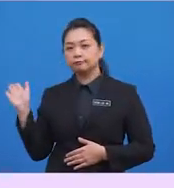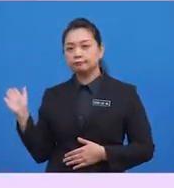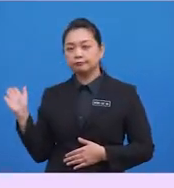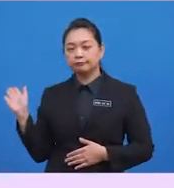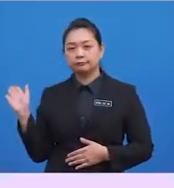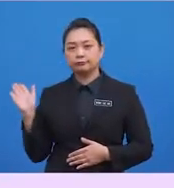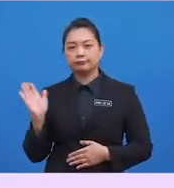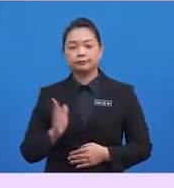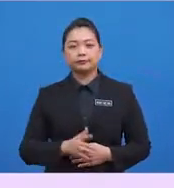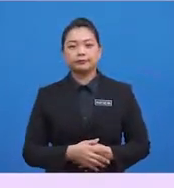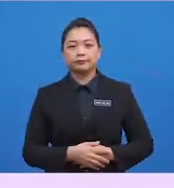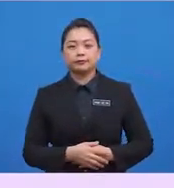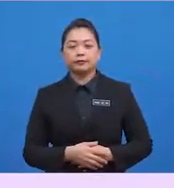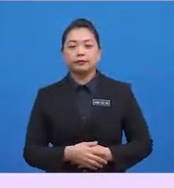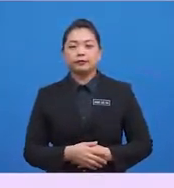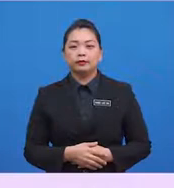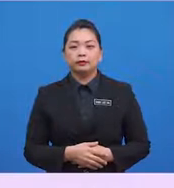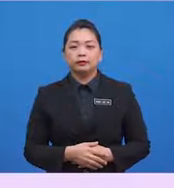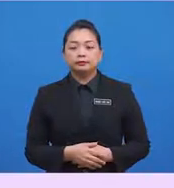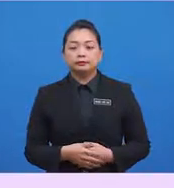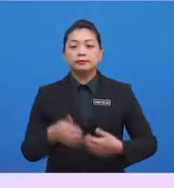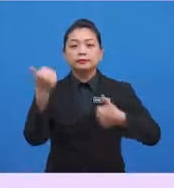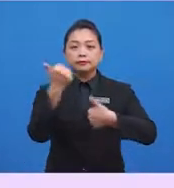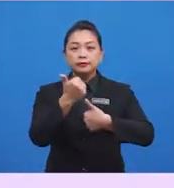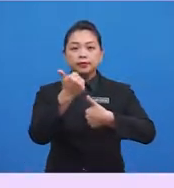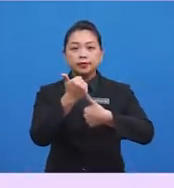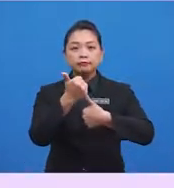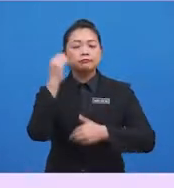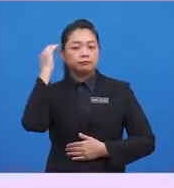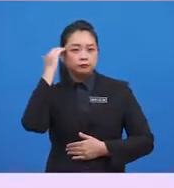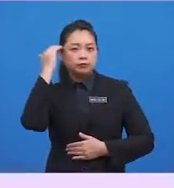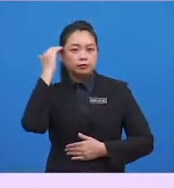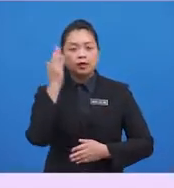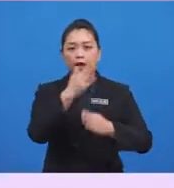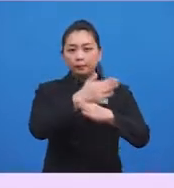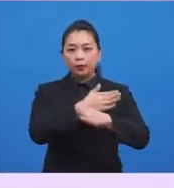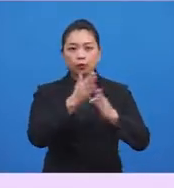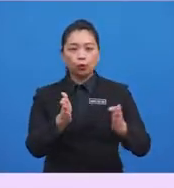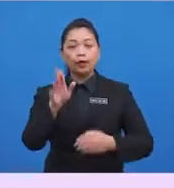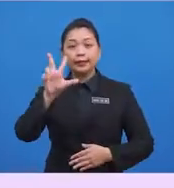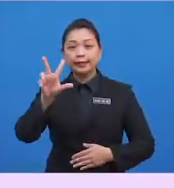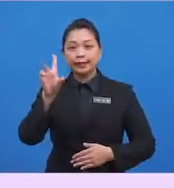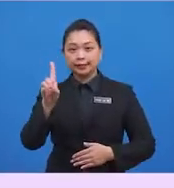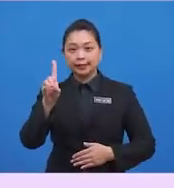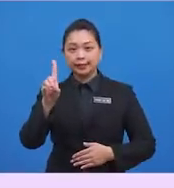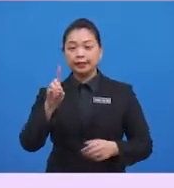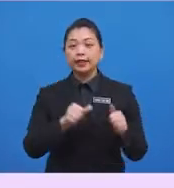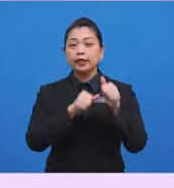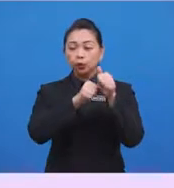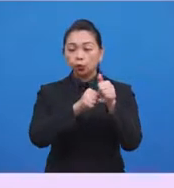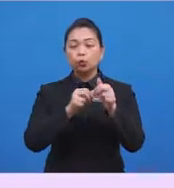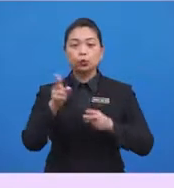skrin. Pertama, mengenal pasti bentuk 3 dimensi berdasarkan